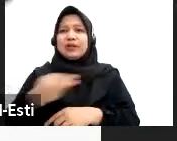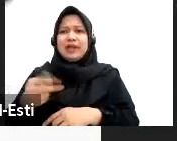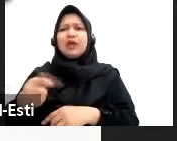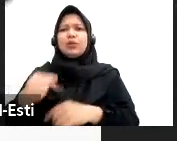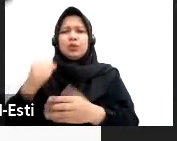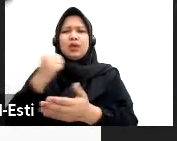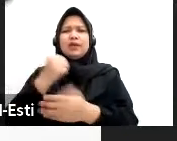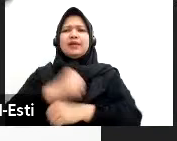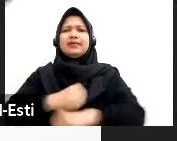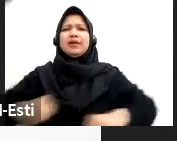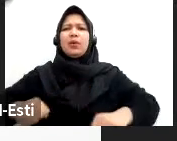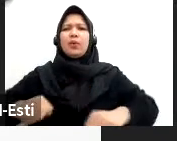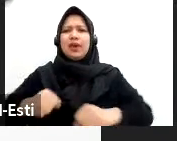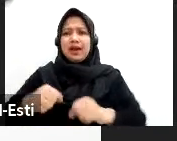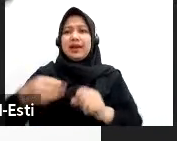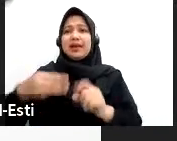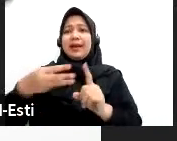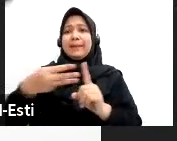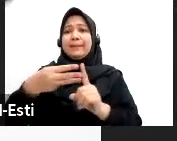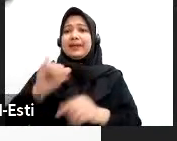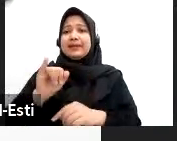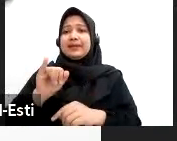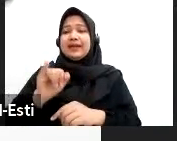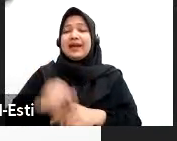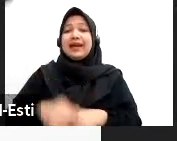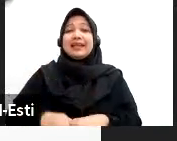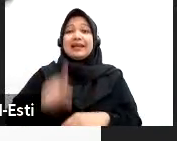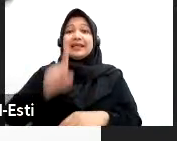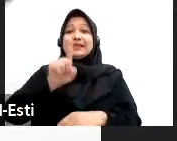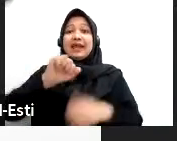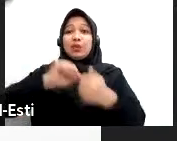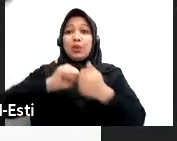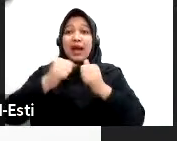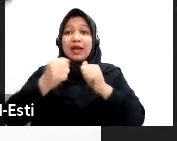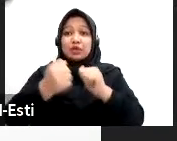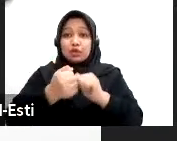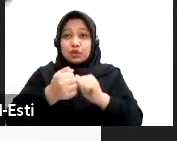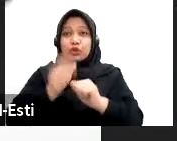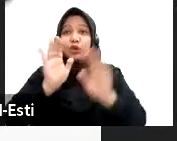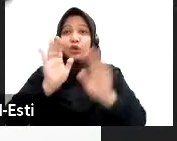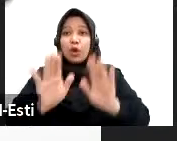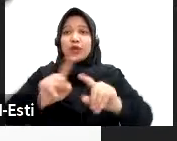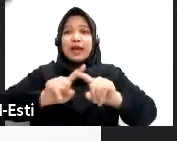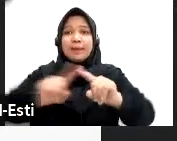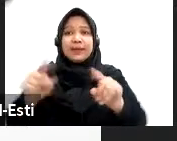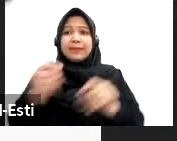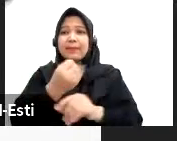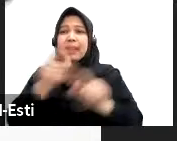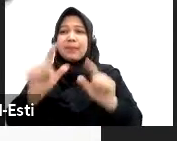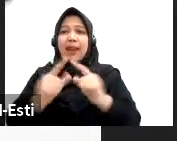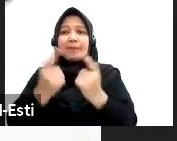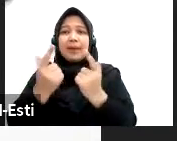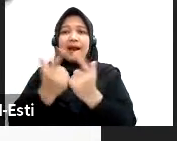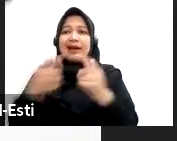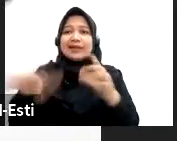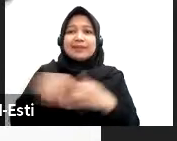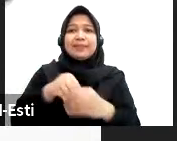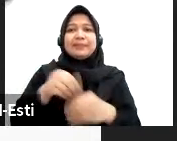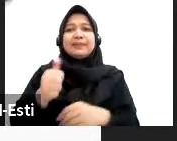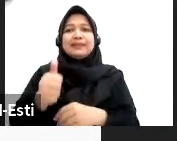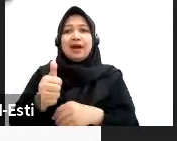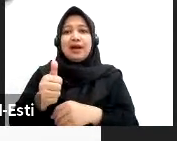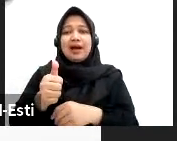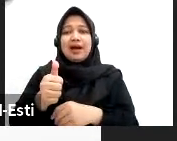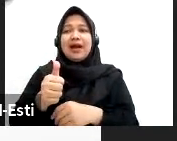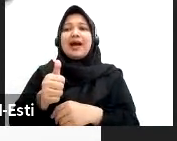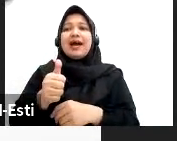jadi dari satu kasus saja itu bisa menjadi kewenangan beberapa lembaga yang tentu saja